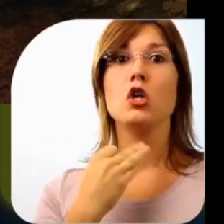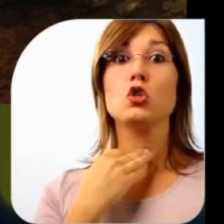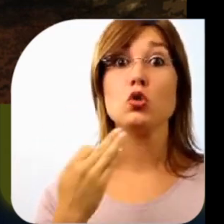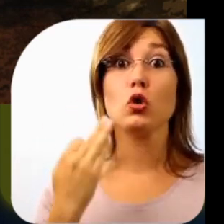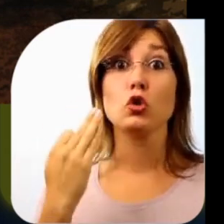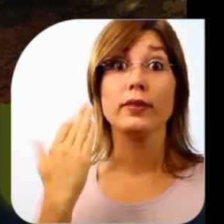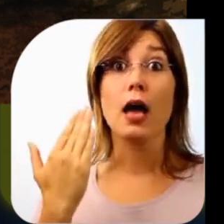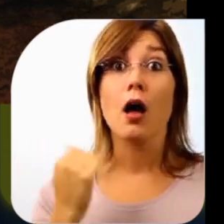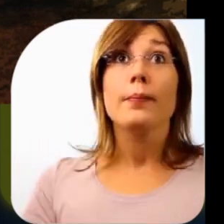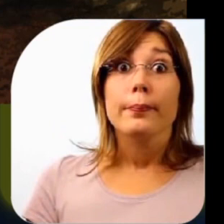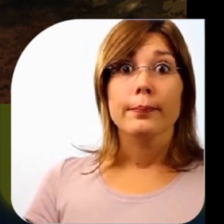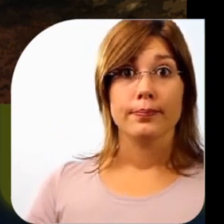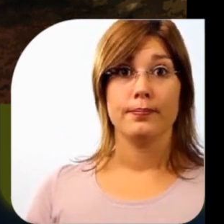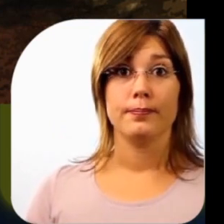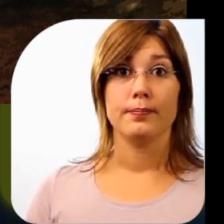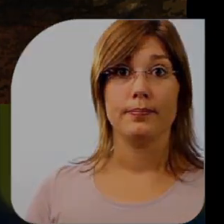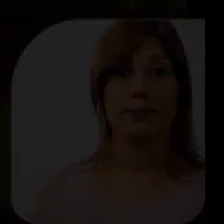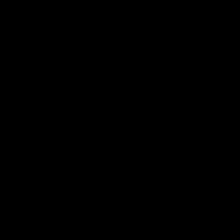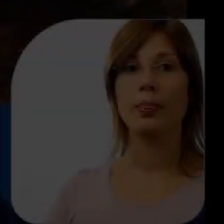Violette sursauta.